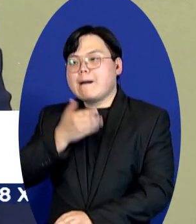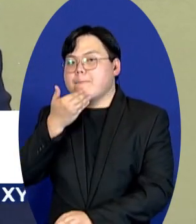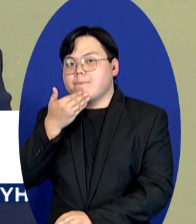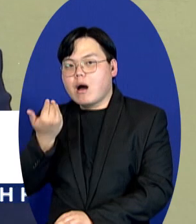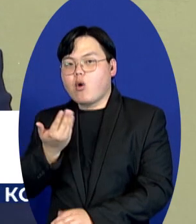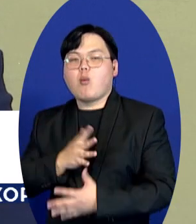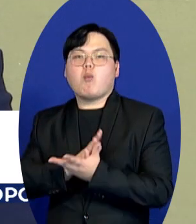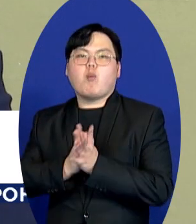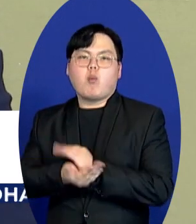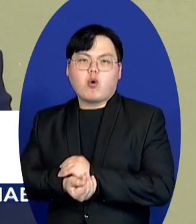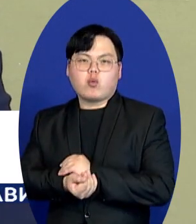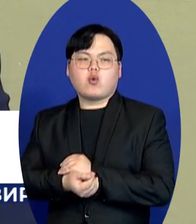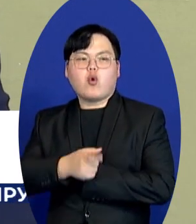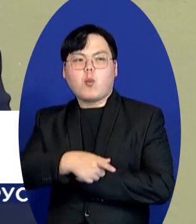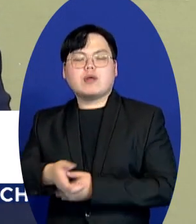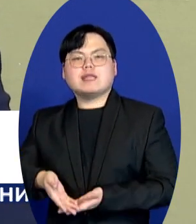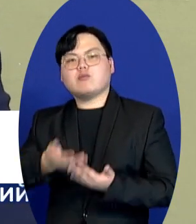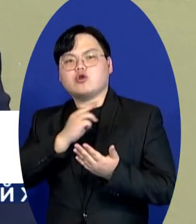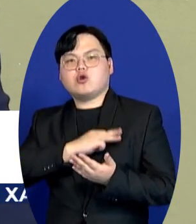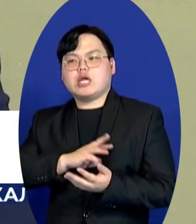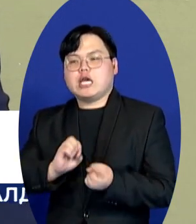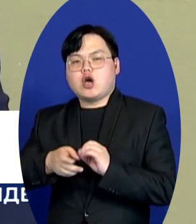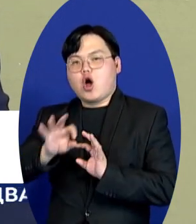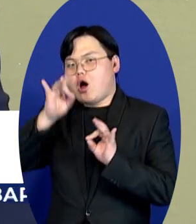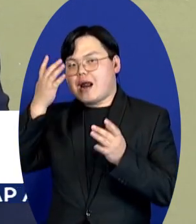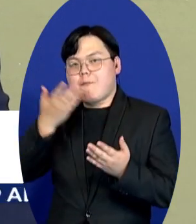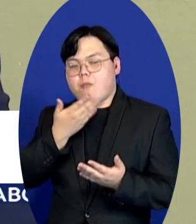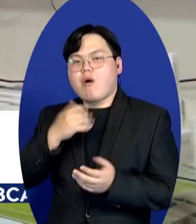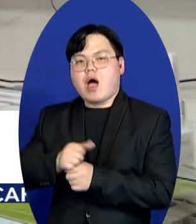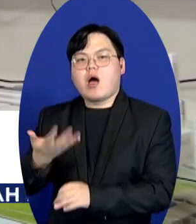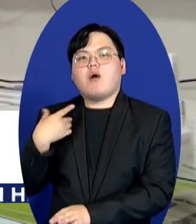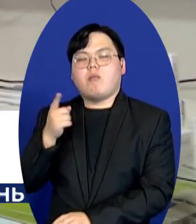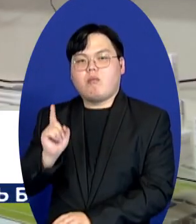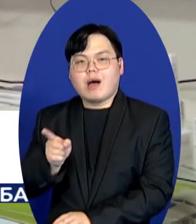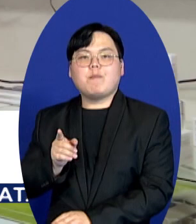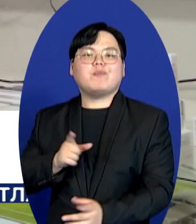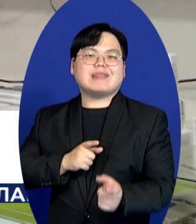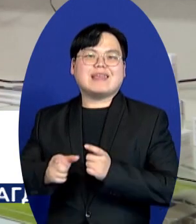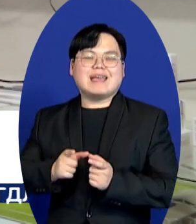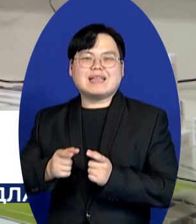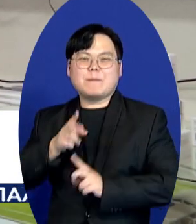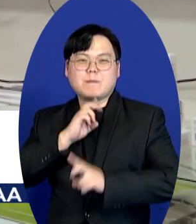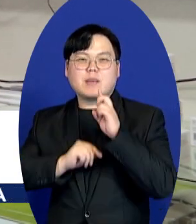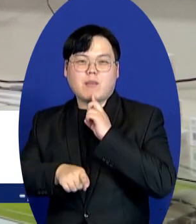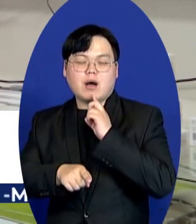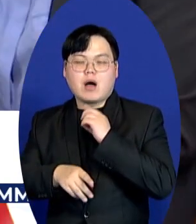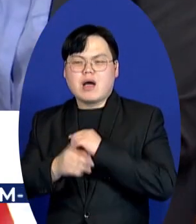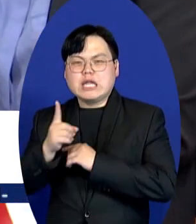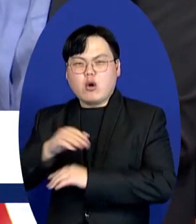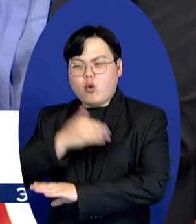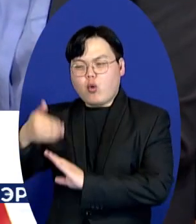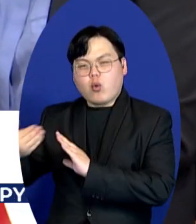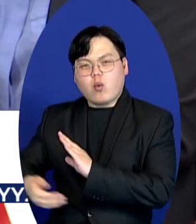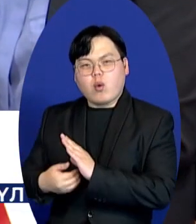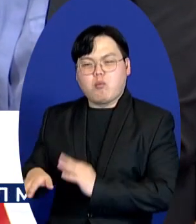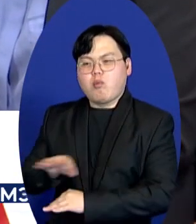ч гэсэн үйлдвэр үйлдэгчдээ дэмжихийн тулд бол энэ хийхээ зүр харахгүй байдлаар ингээд явж байгаа. Эдийн засгийн хямралтан дээр ганцхан уулуурхаан салбраас